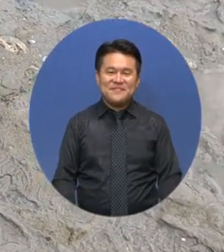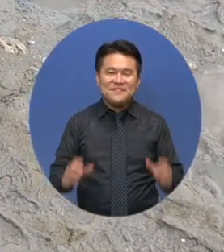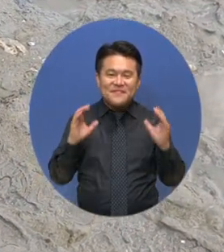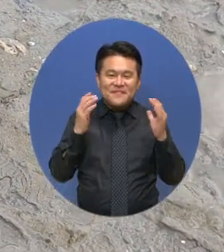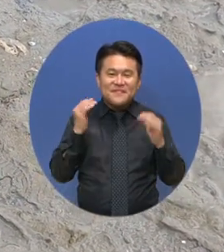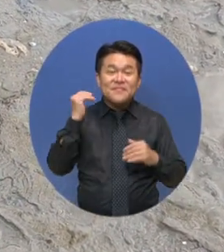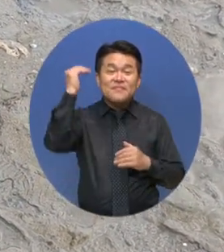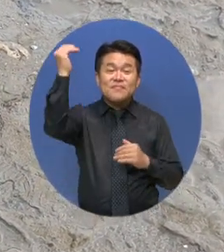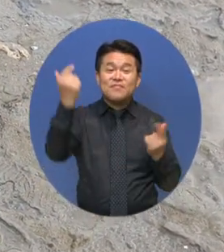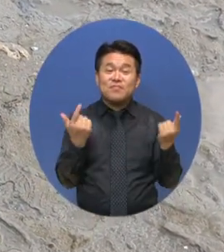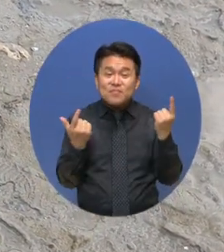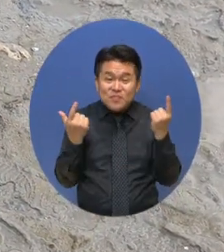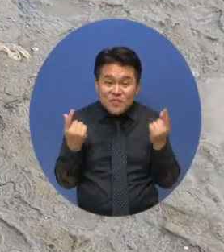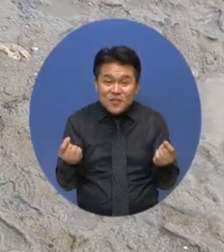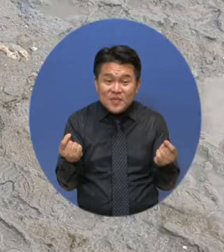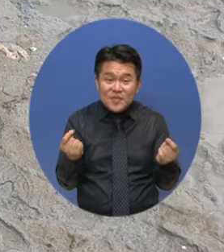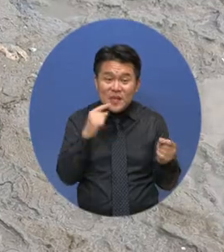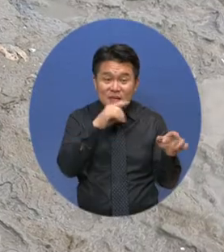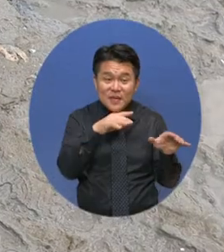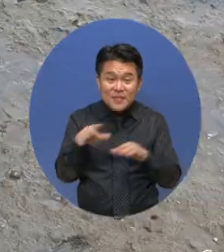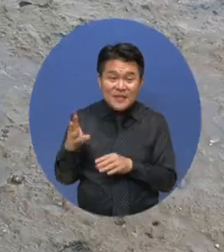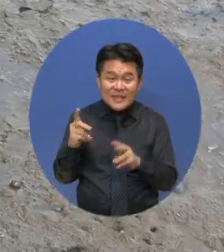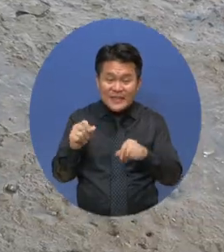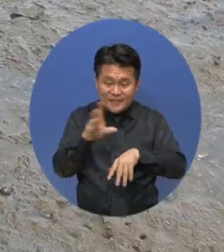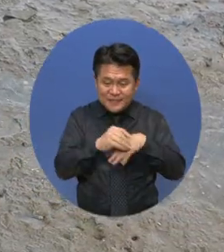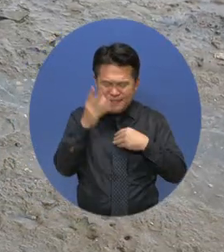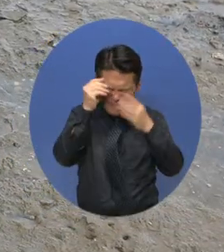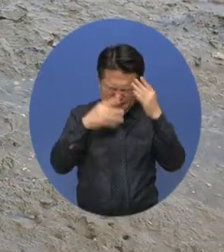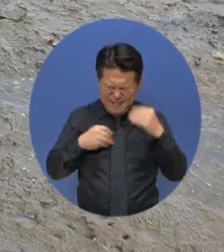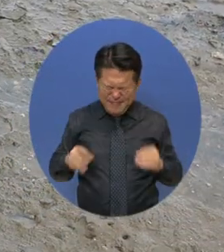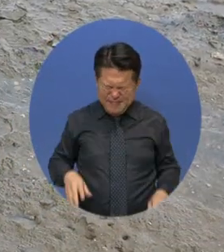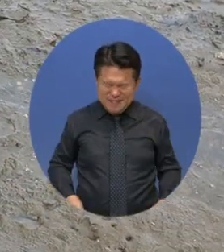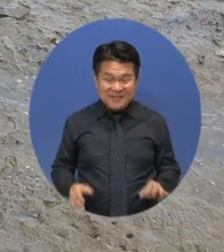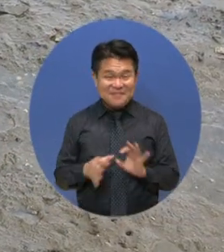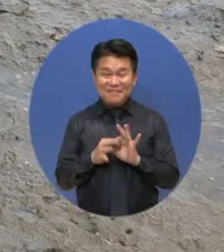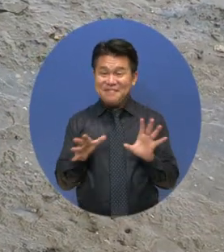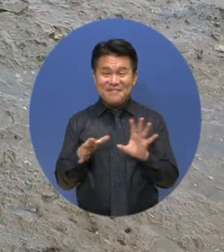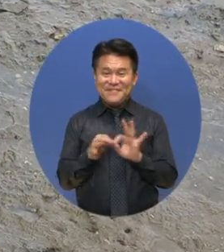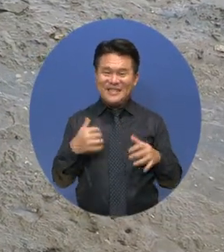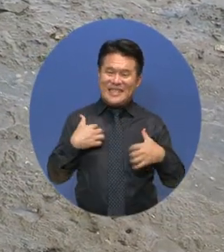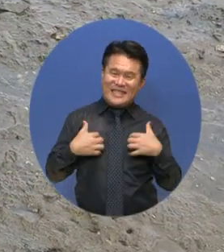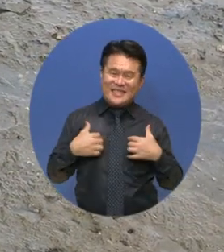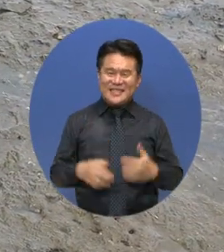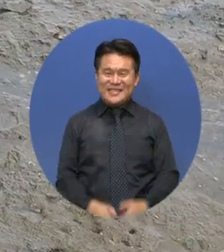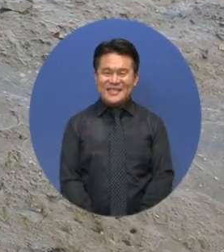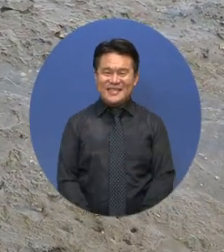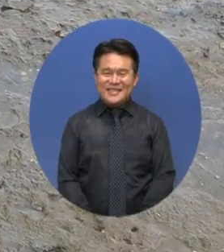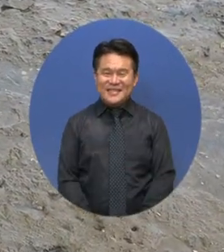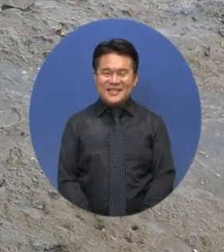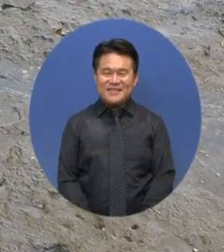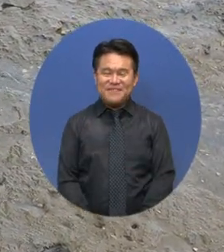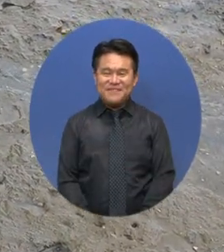아이들과 어른들 모두 바닷물과 갯벌이 붙는 것에 아랑곳하지 않는 모습입니다.